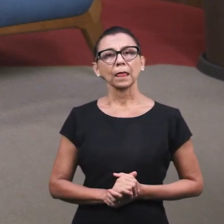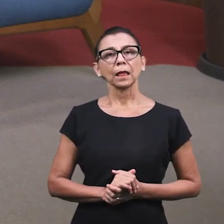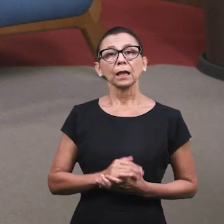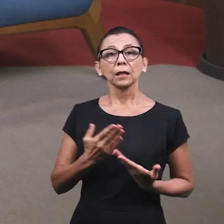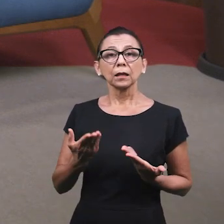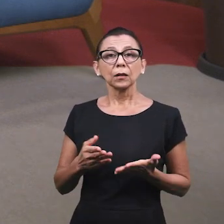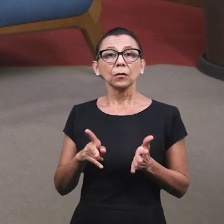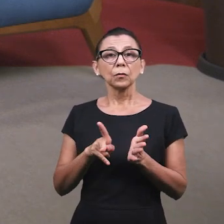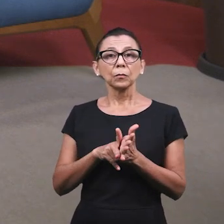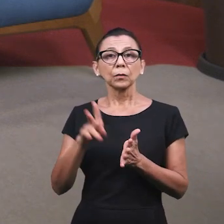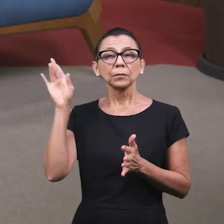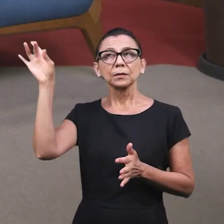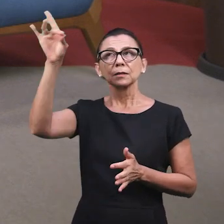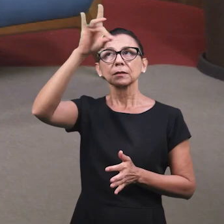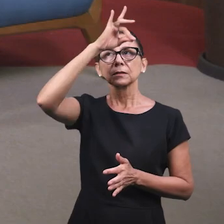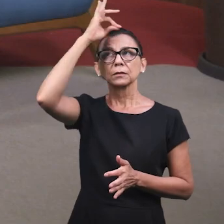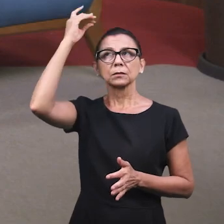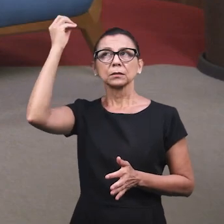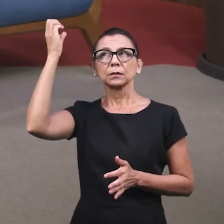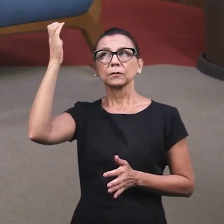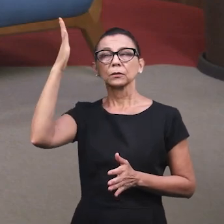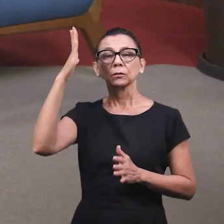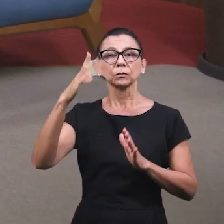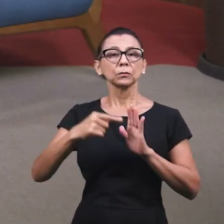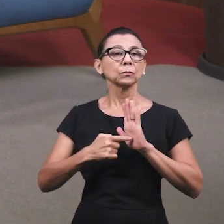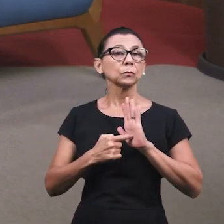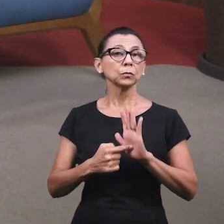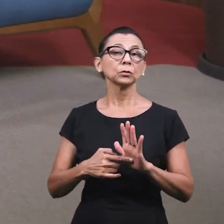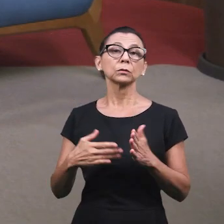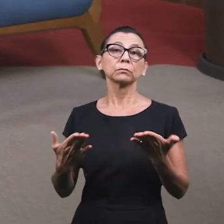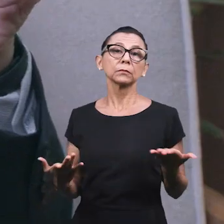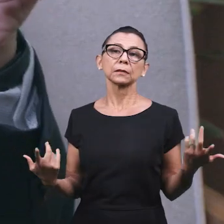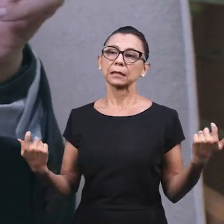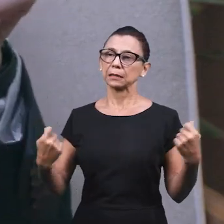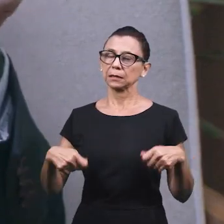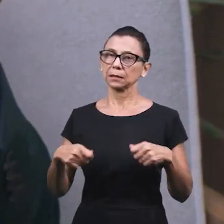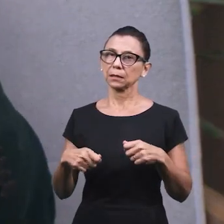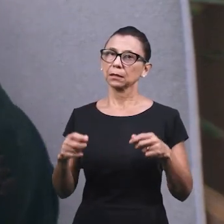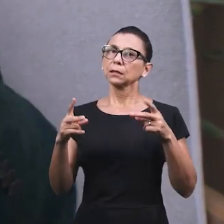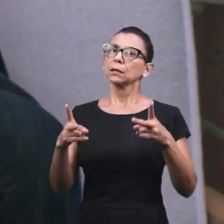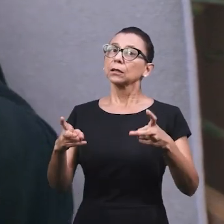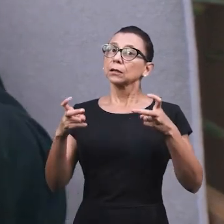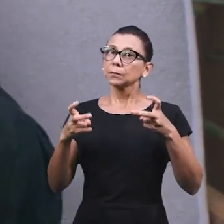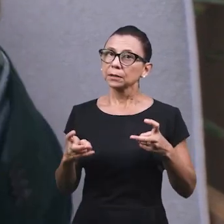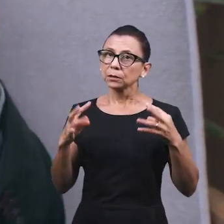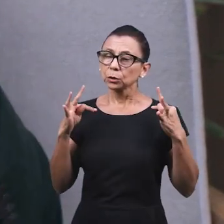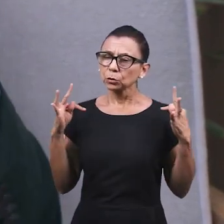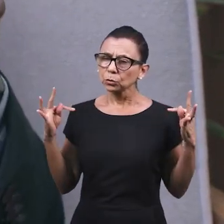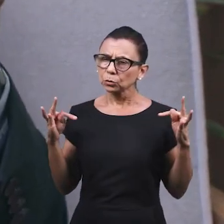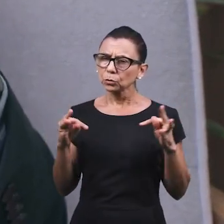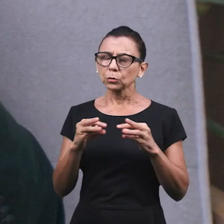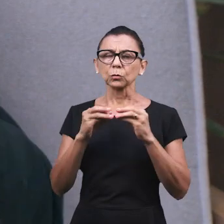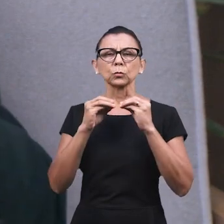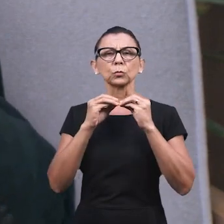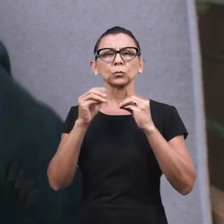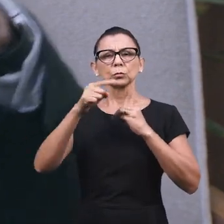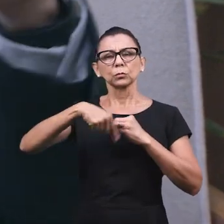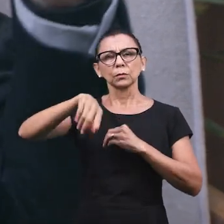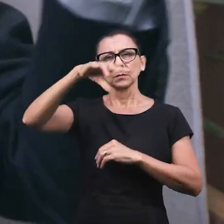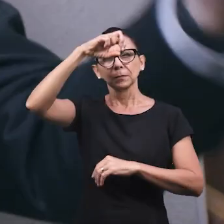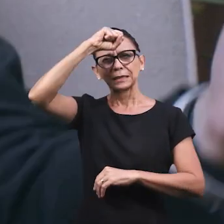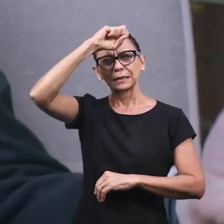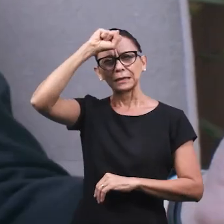Donc, cela est donné par la direction du Saint-Esprit qui a le besoin, observez bien, tout ce que nous sommes